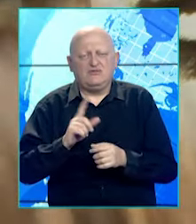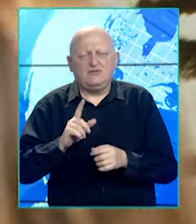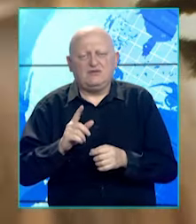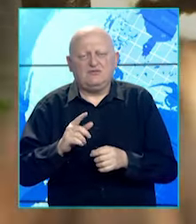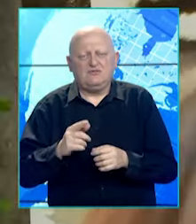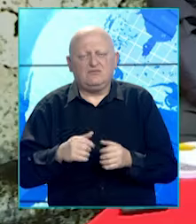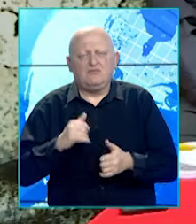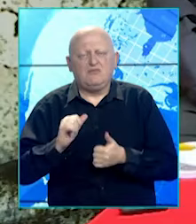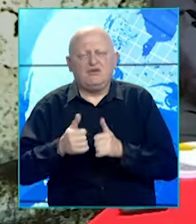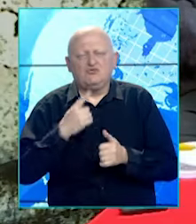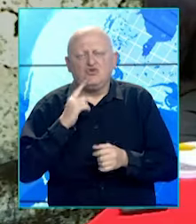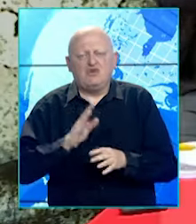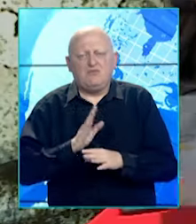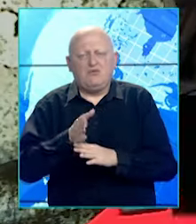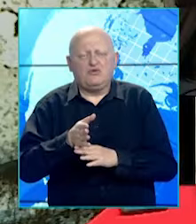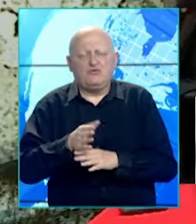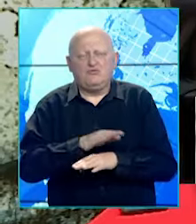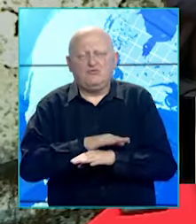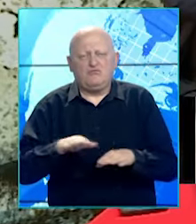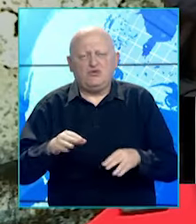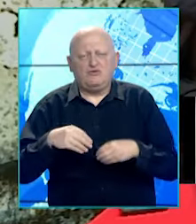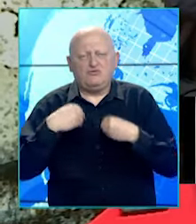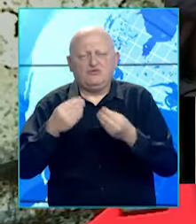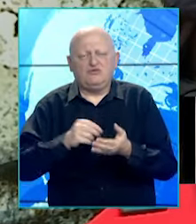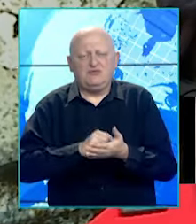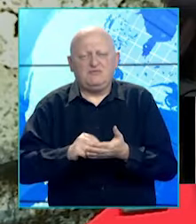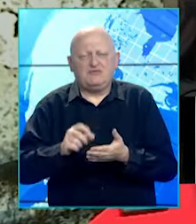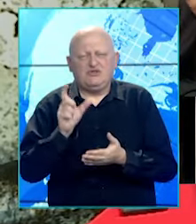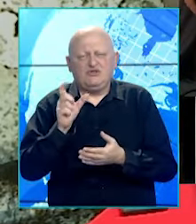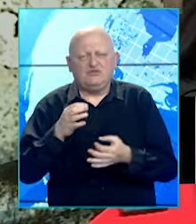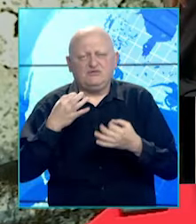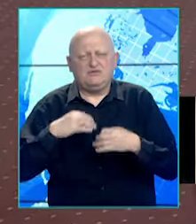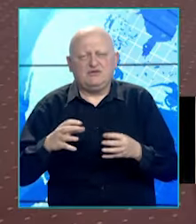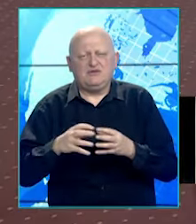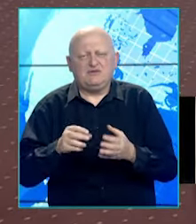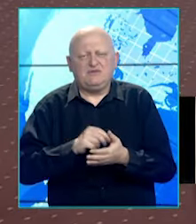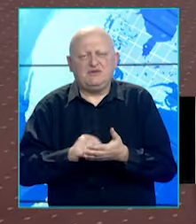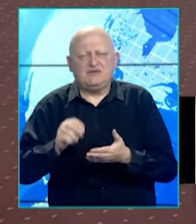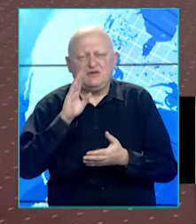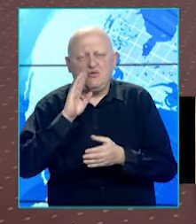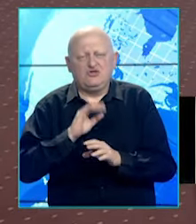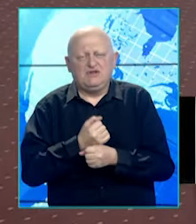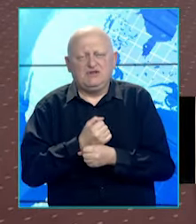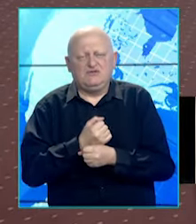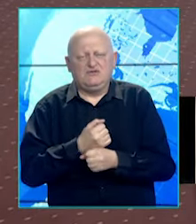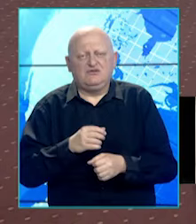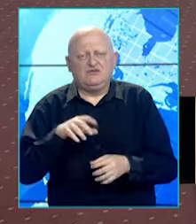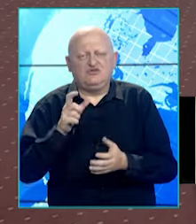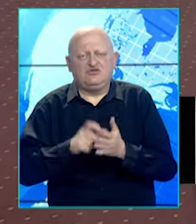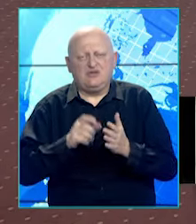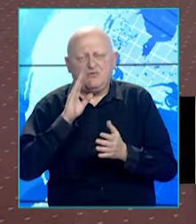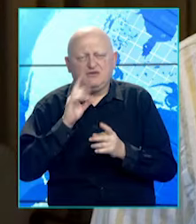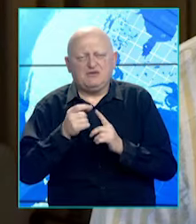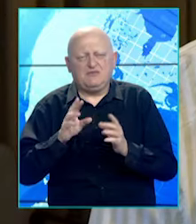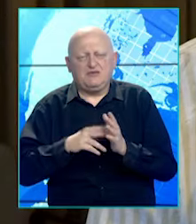imali manifestaciju koju nije posjetio. U potpunosti posvećen pisanoj riječi, bio je predsjednik Društva pisaca Bosne i Hercegovine, član Bosanskog